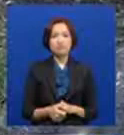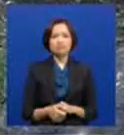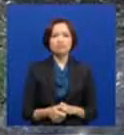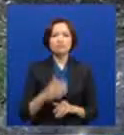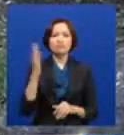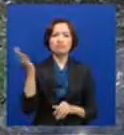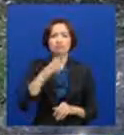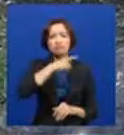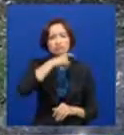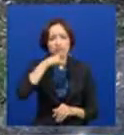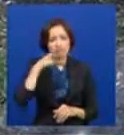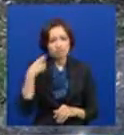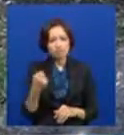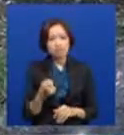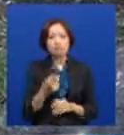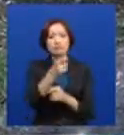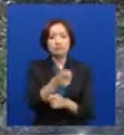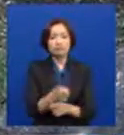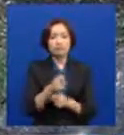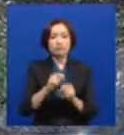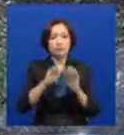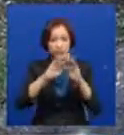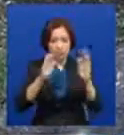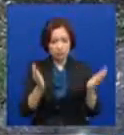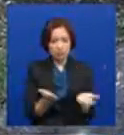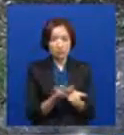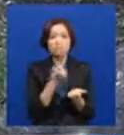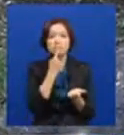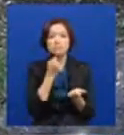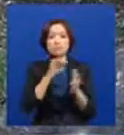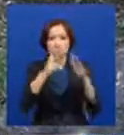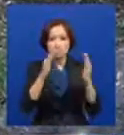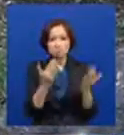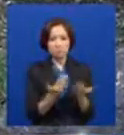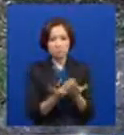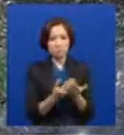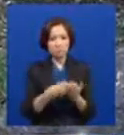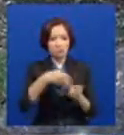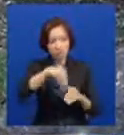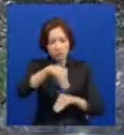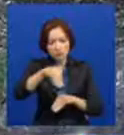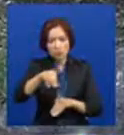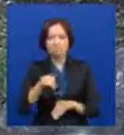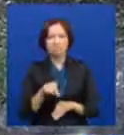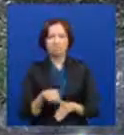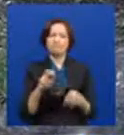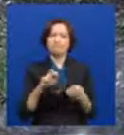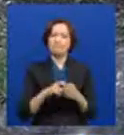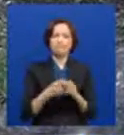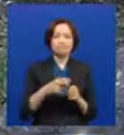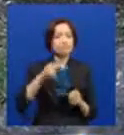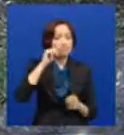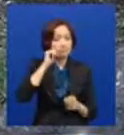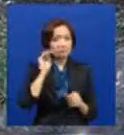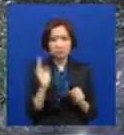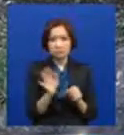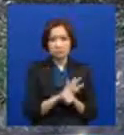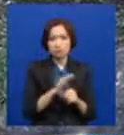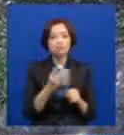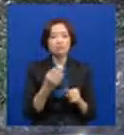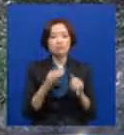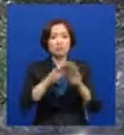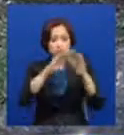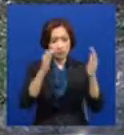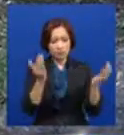เกษตรกรชาวสวนแตงโมจังหวัดบึงกาฬที่ปลูกแตงโมนอกเขตชลประทานก็ประสบปัญหากับการขาดน้ำทำให้ลูกแตงโมขาด